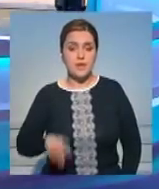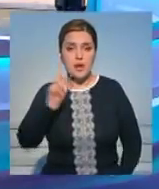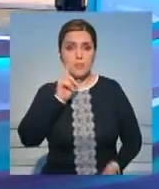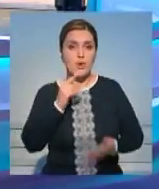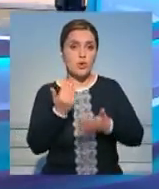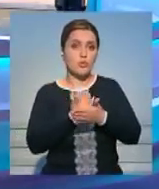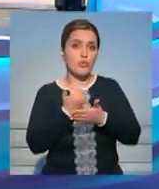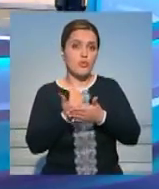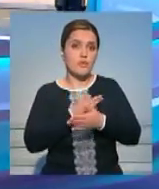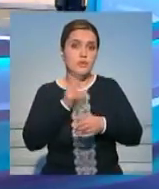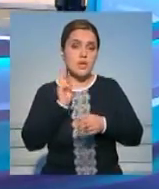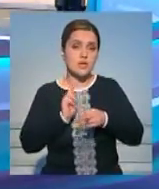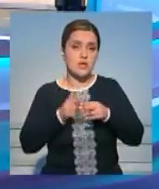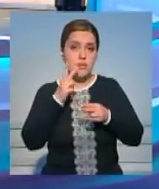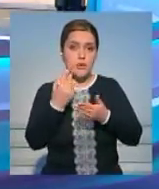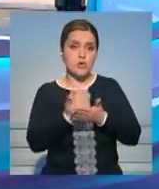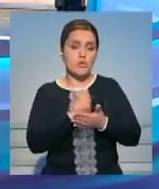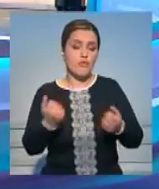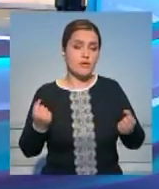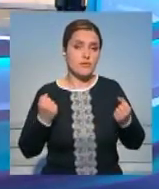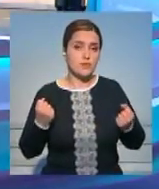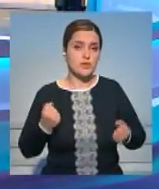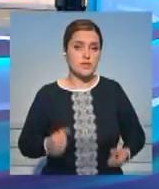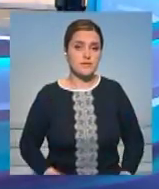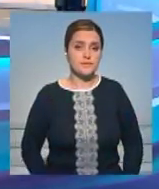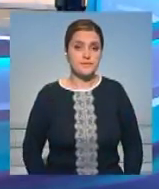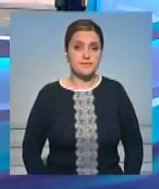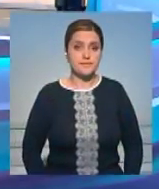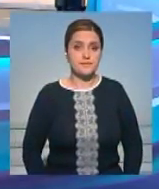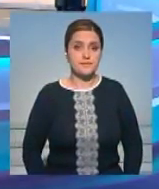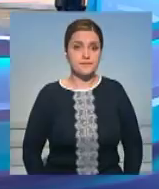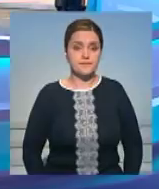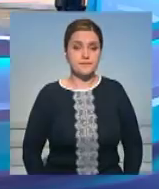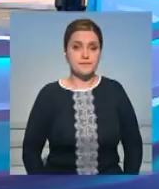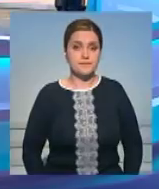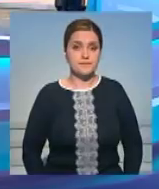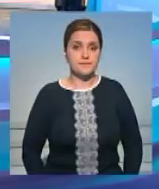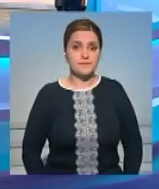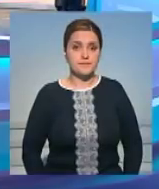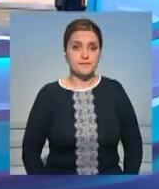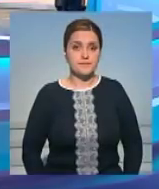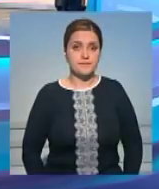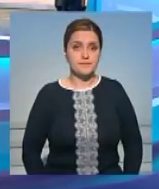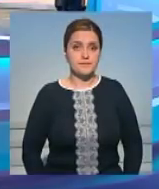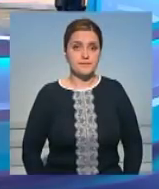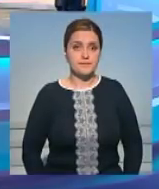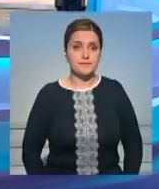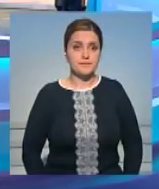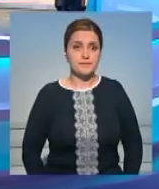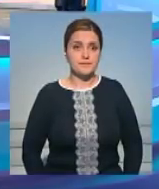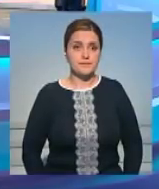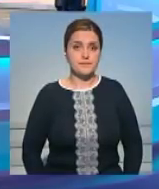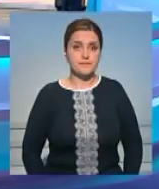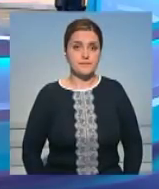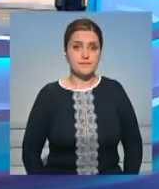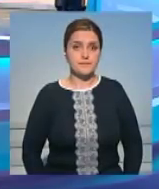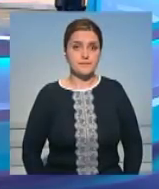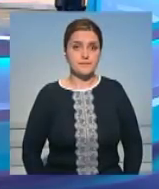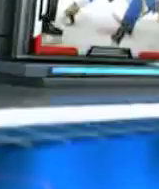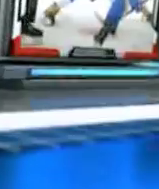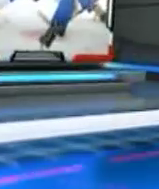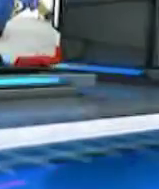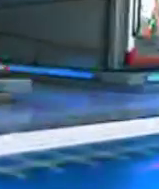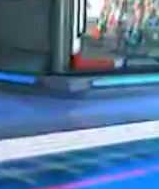Далее выпуск продолжит новости спорта. О них расскажет моя коллега Жанара Дулатова. Жанара, эфир ваш. Спасибо, Сергей. Я расскажу коротко о главном.